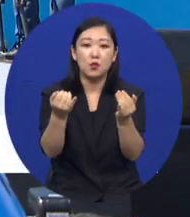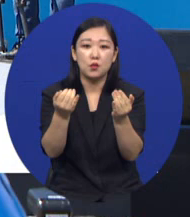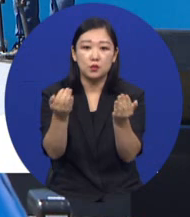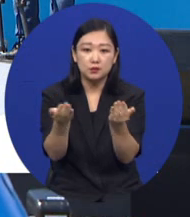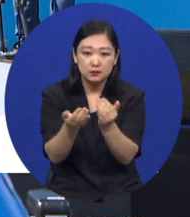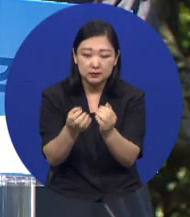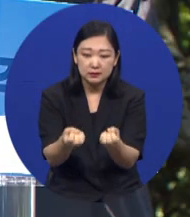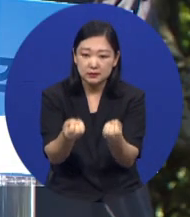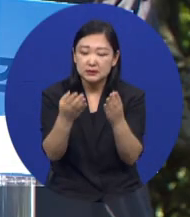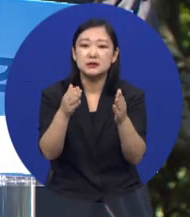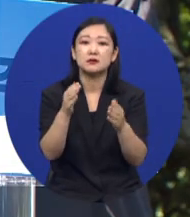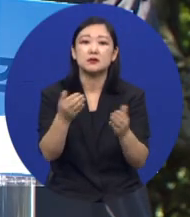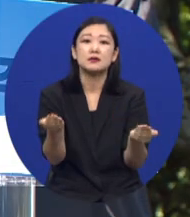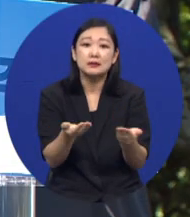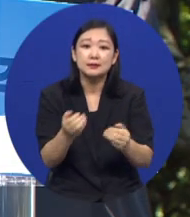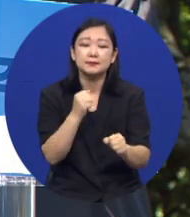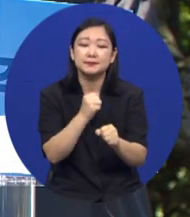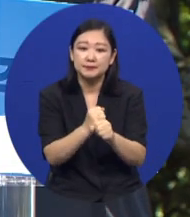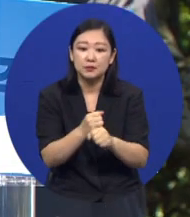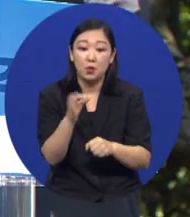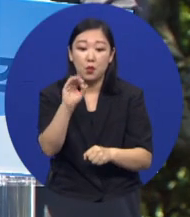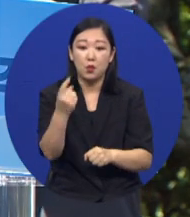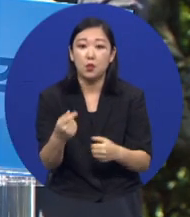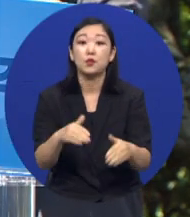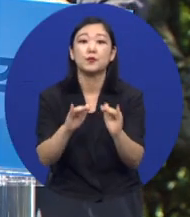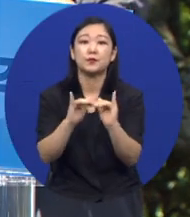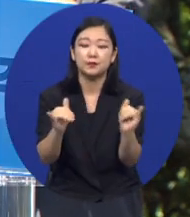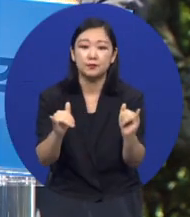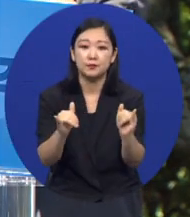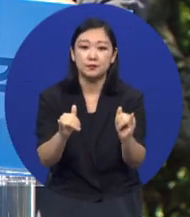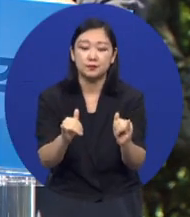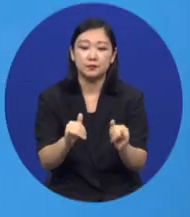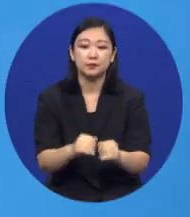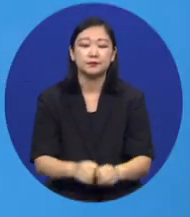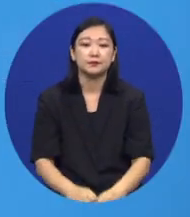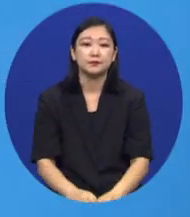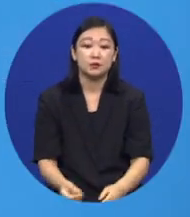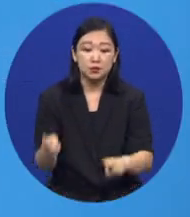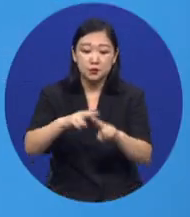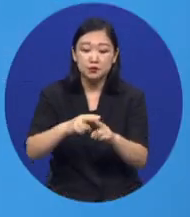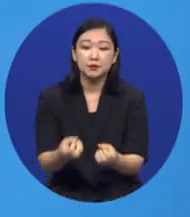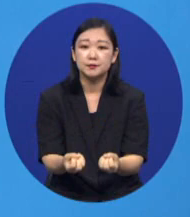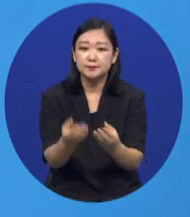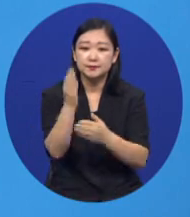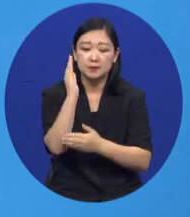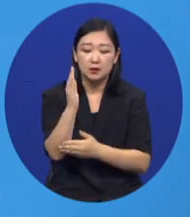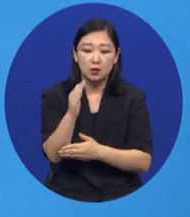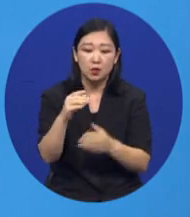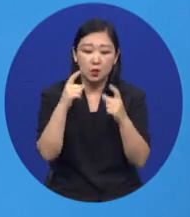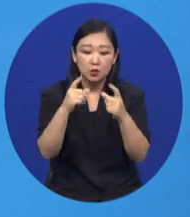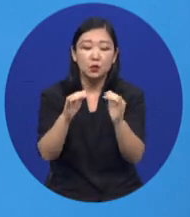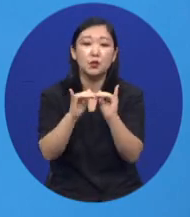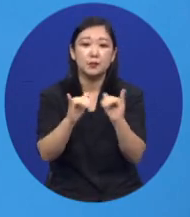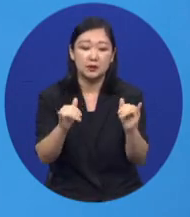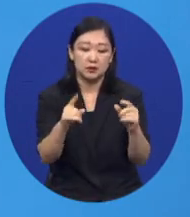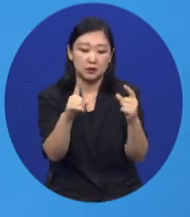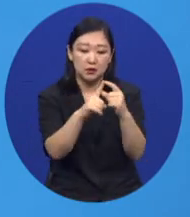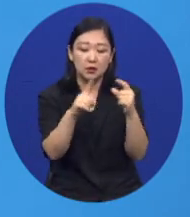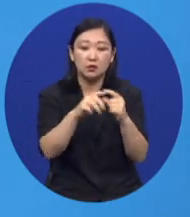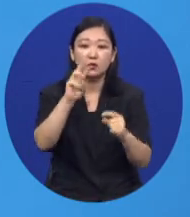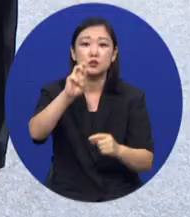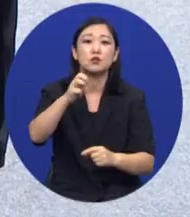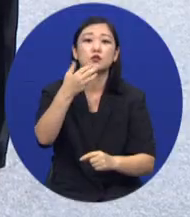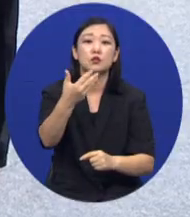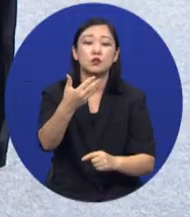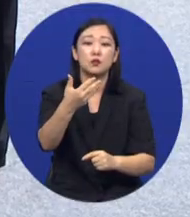들어간 오영훈 제주특별자치도지사. 구부녀의 취임사에서 도민이란 단어를 38번이나